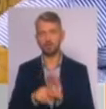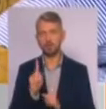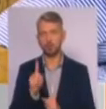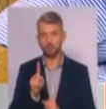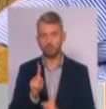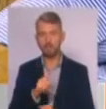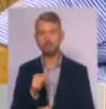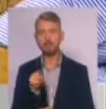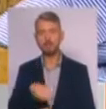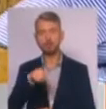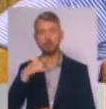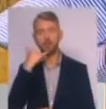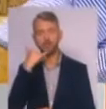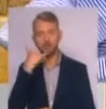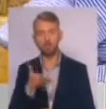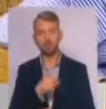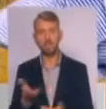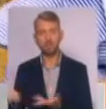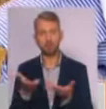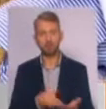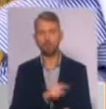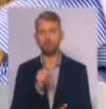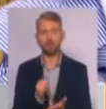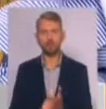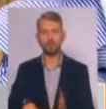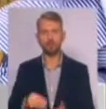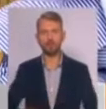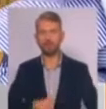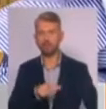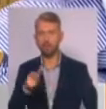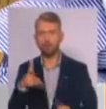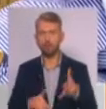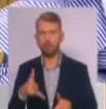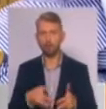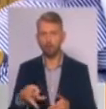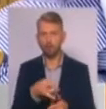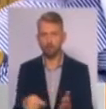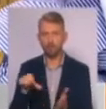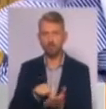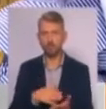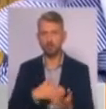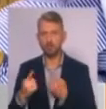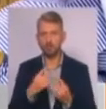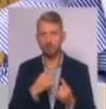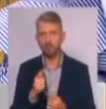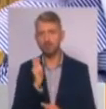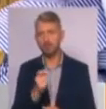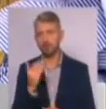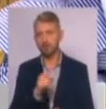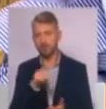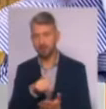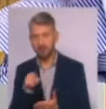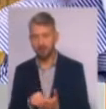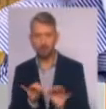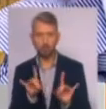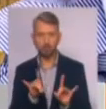223-09-71. Саме за цим номером телефону ми запрошуємо обов'язково всіх жителів Оболонського району долучатися до нашої розмови. Ставте ваші запитання,